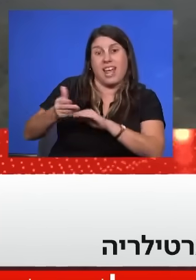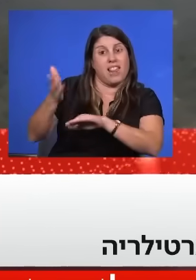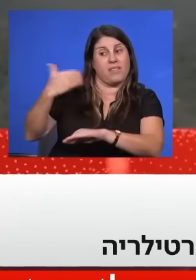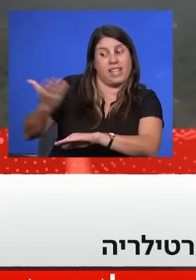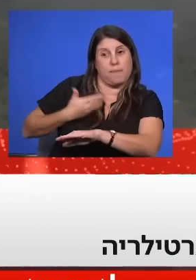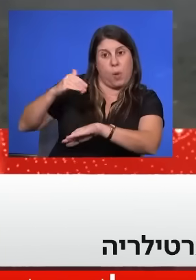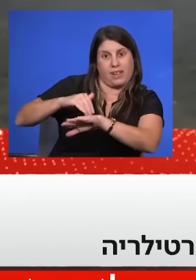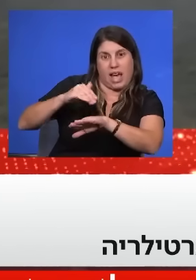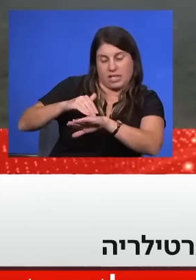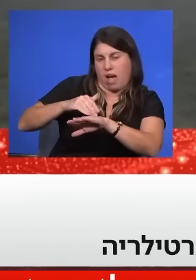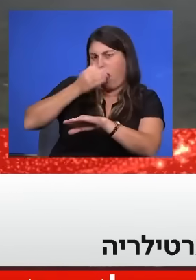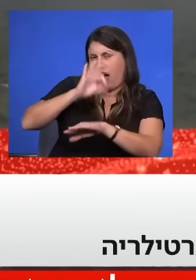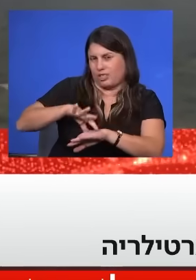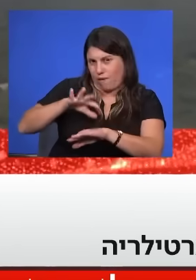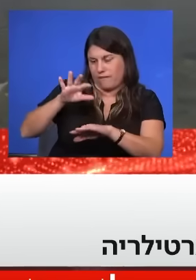רשמי.